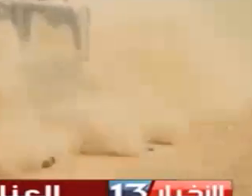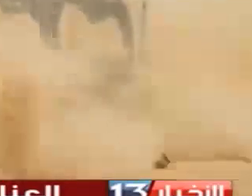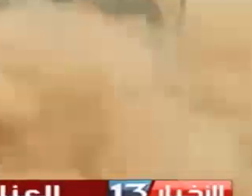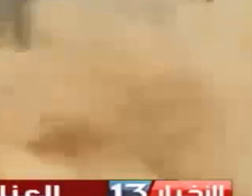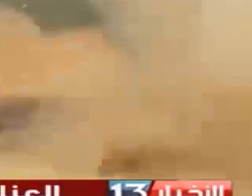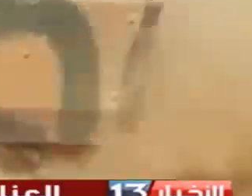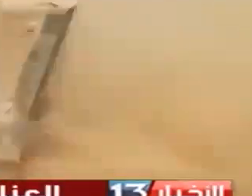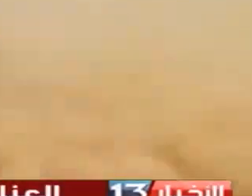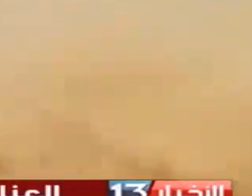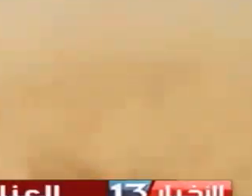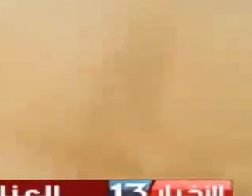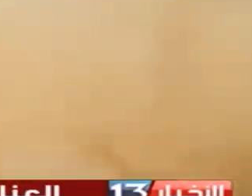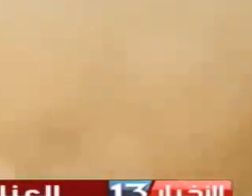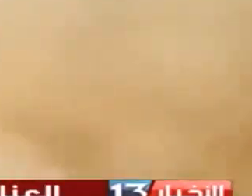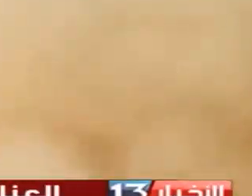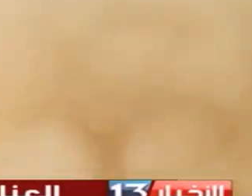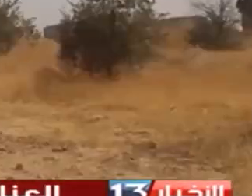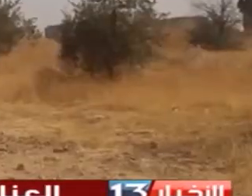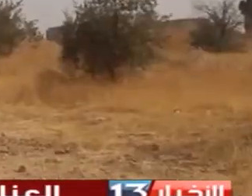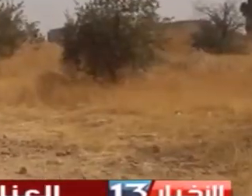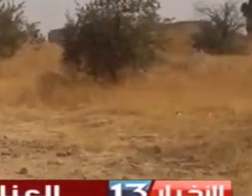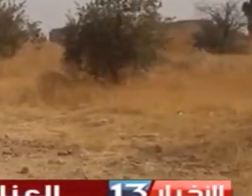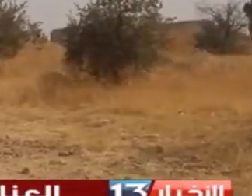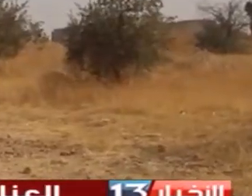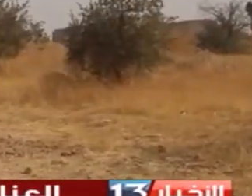قواعد تركتها القوات الامريكيه